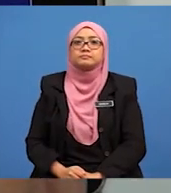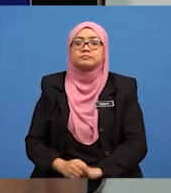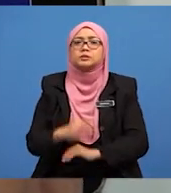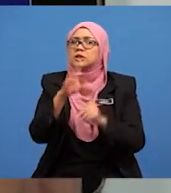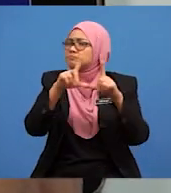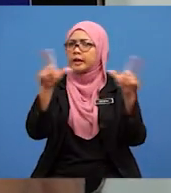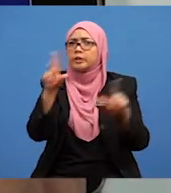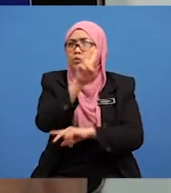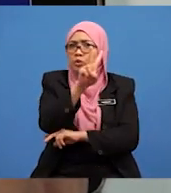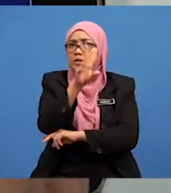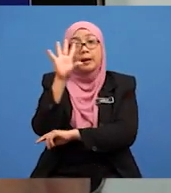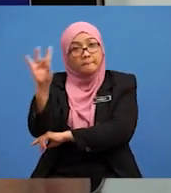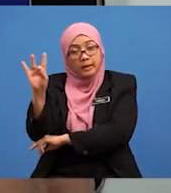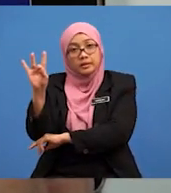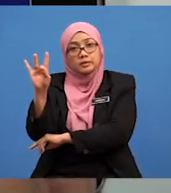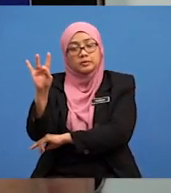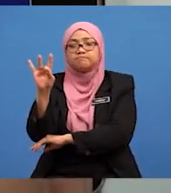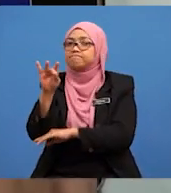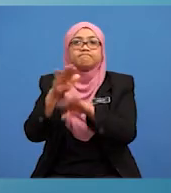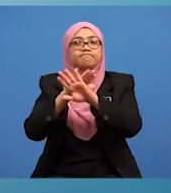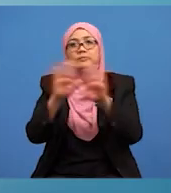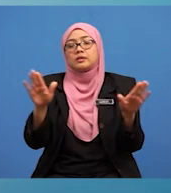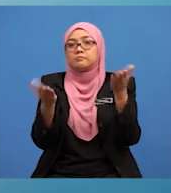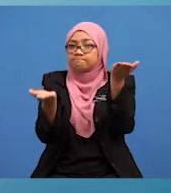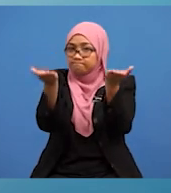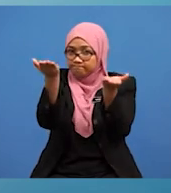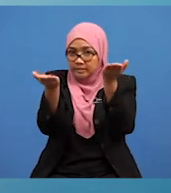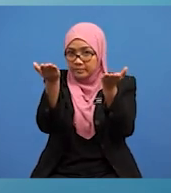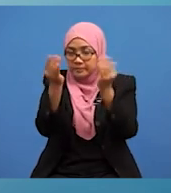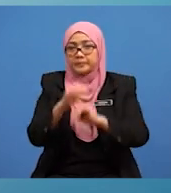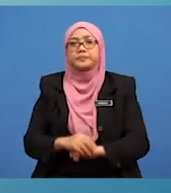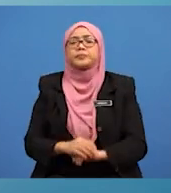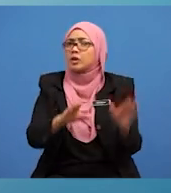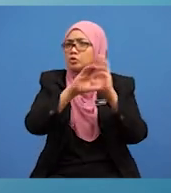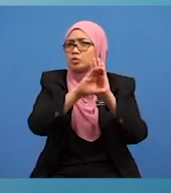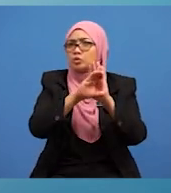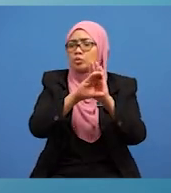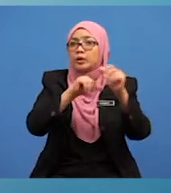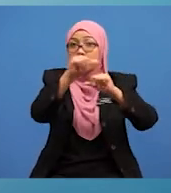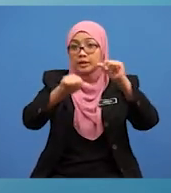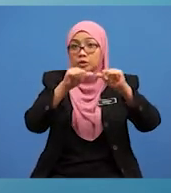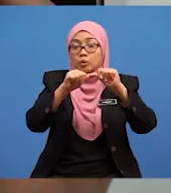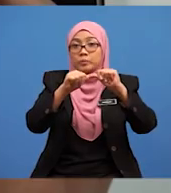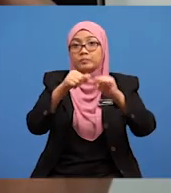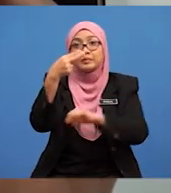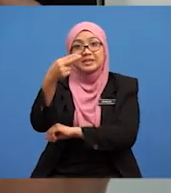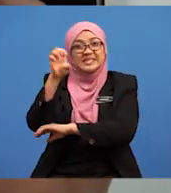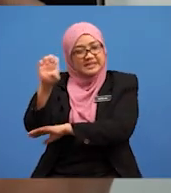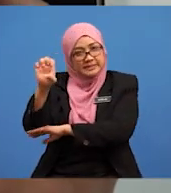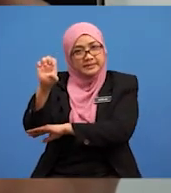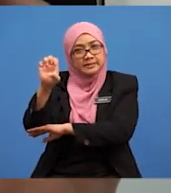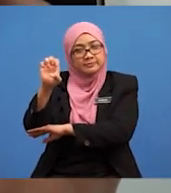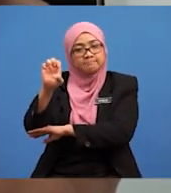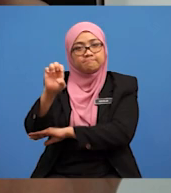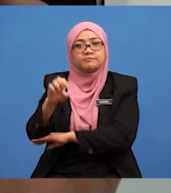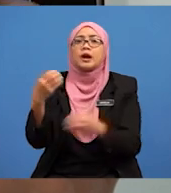8, atom itu adalah tidak stabil. Sebagai contoh, atom helium. Helium mempunyai